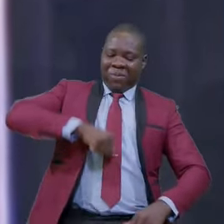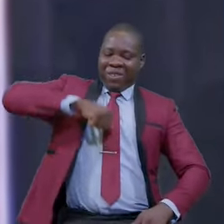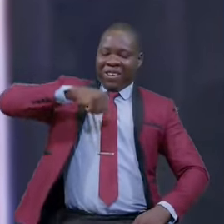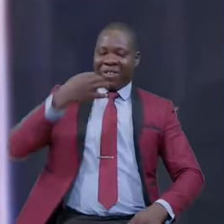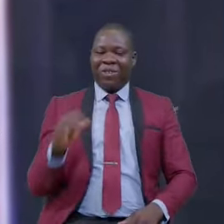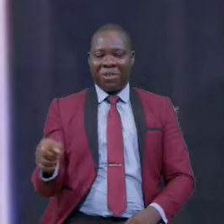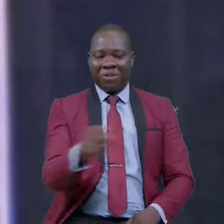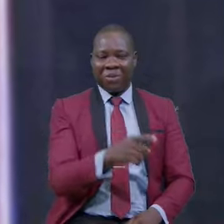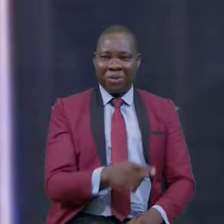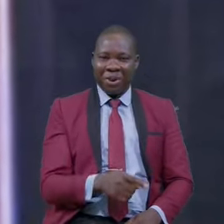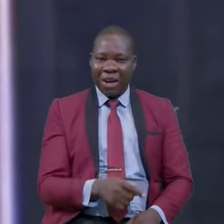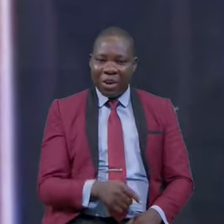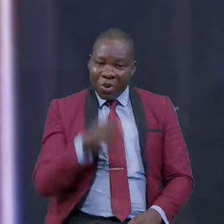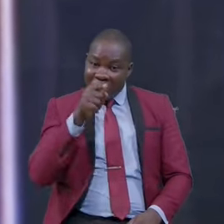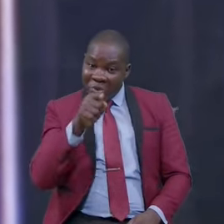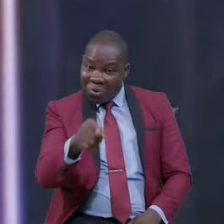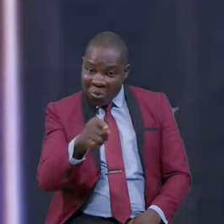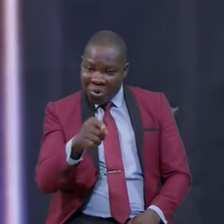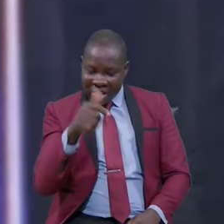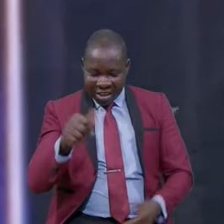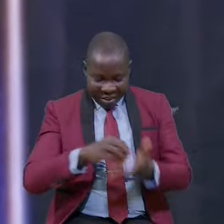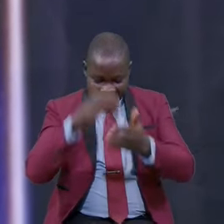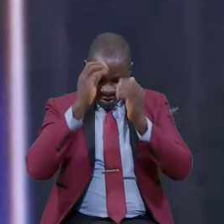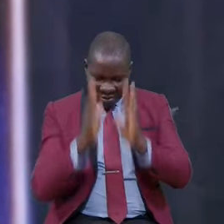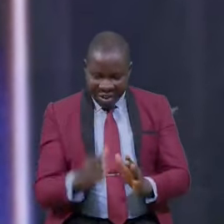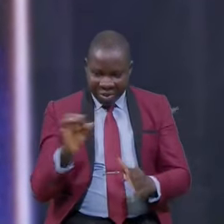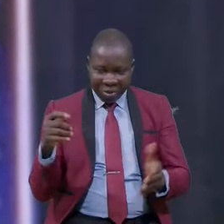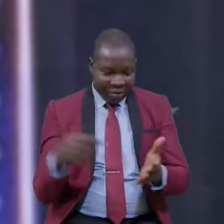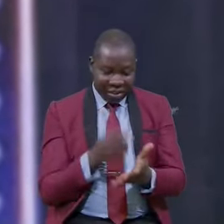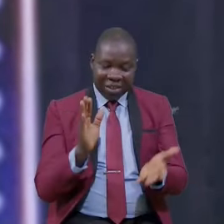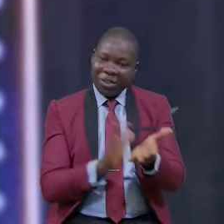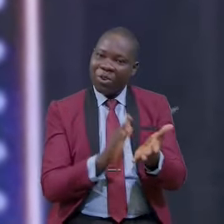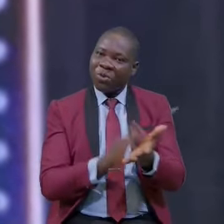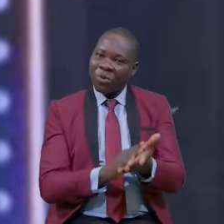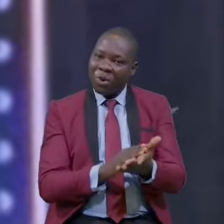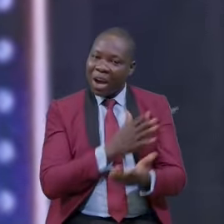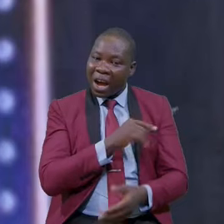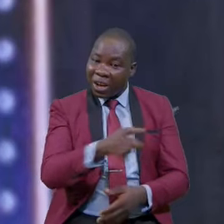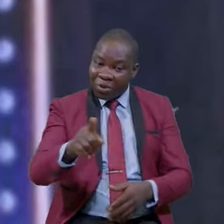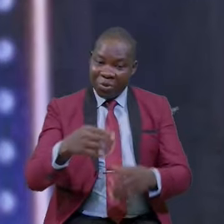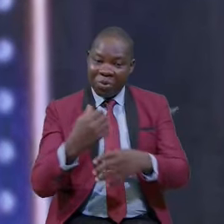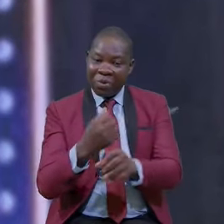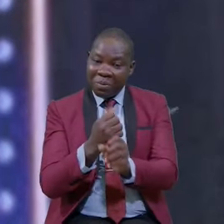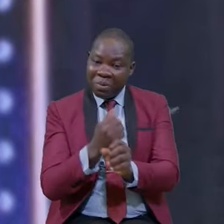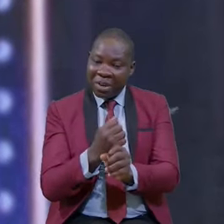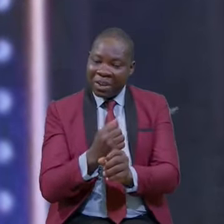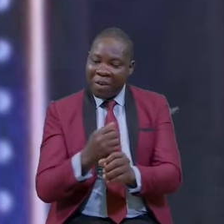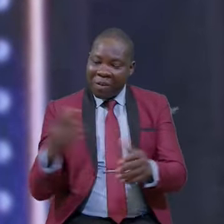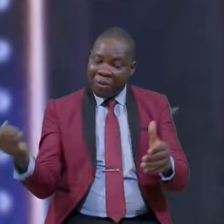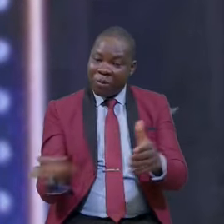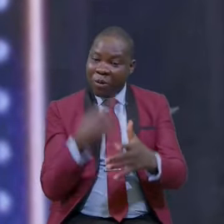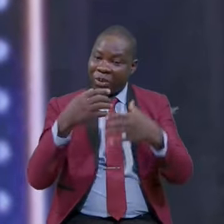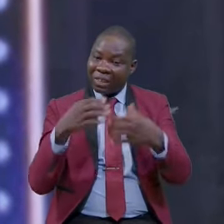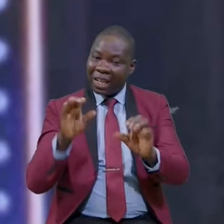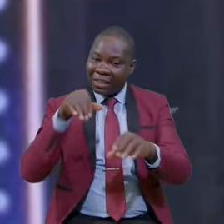Toi, élève de cet établissement, de ce, et tu es premier